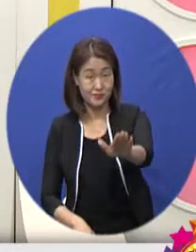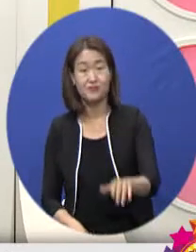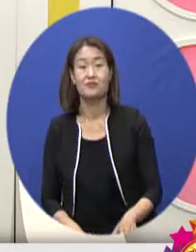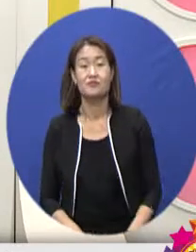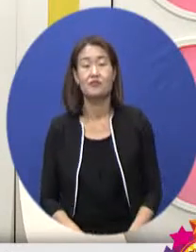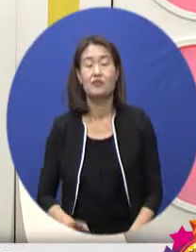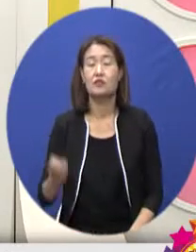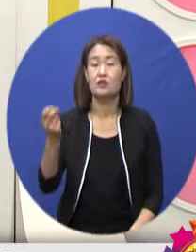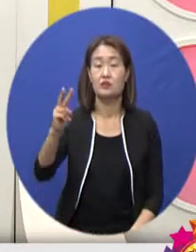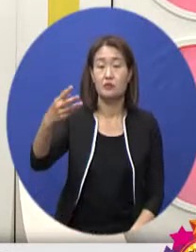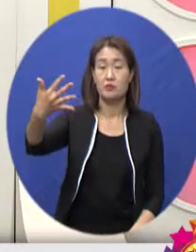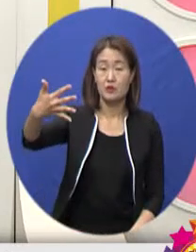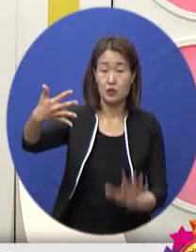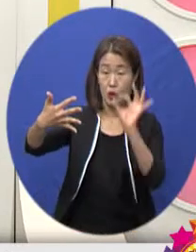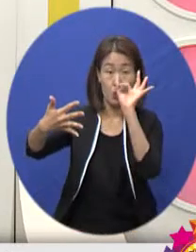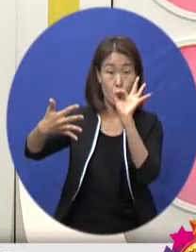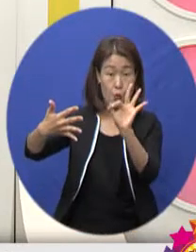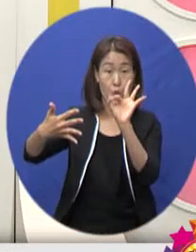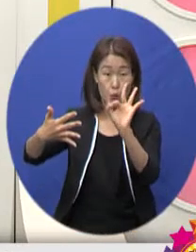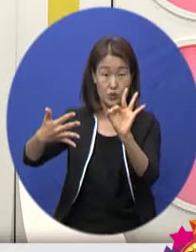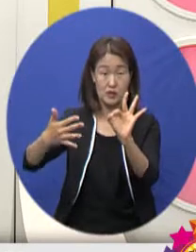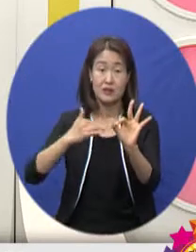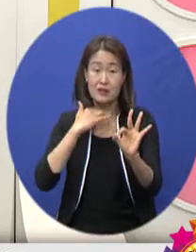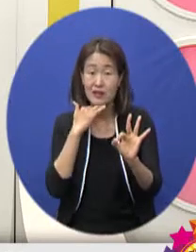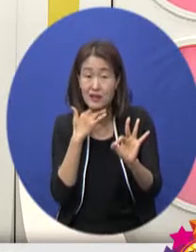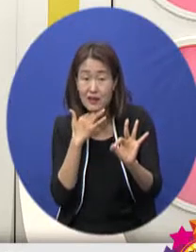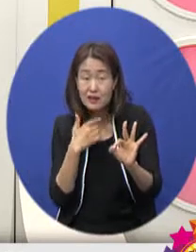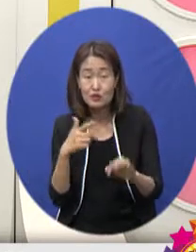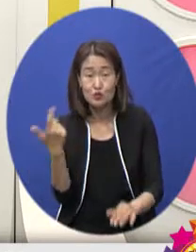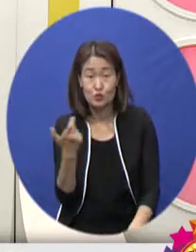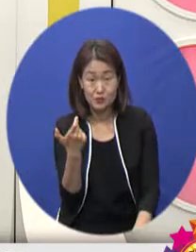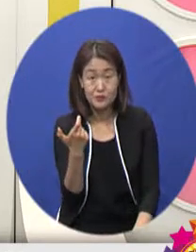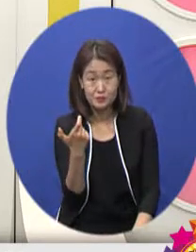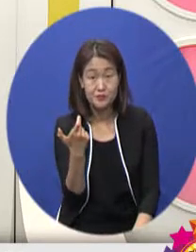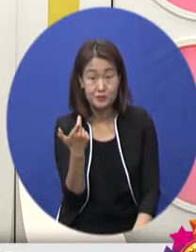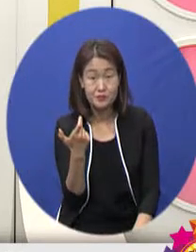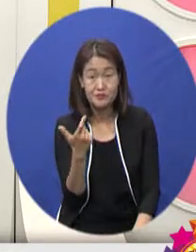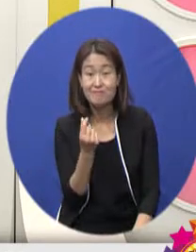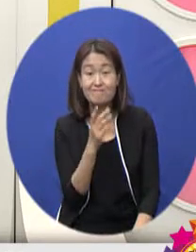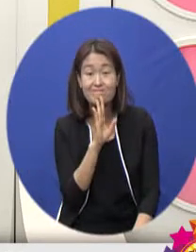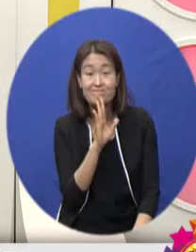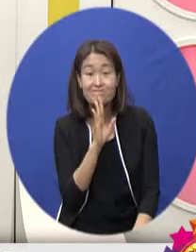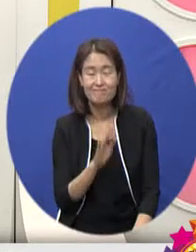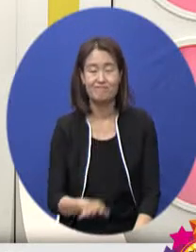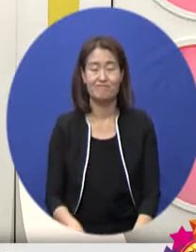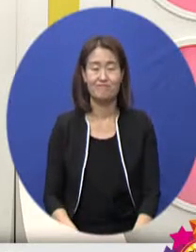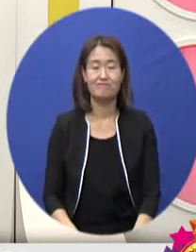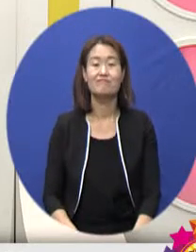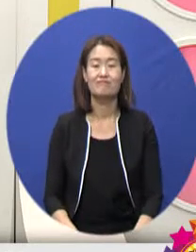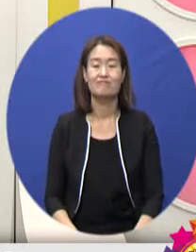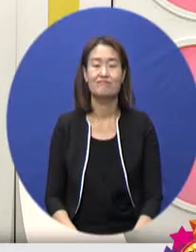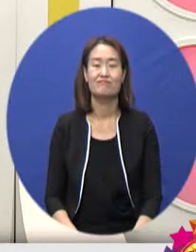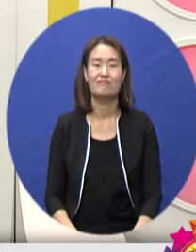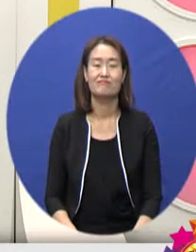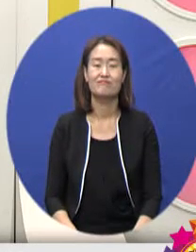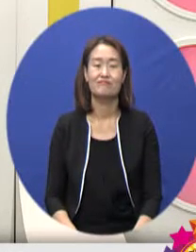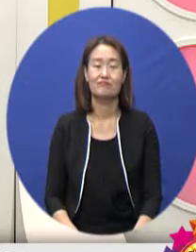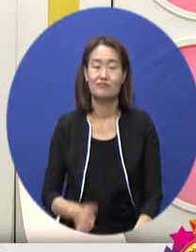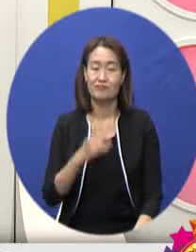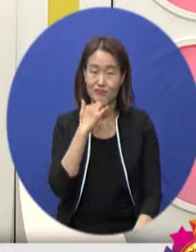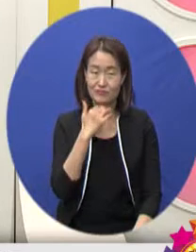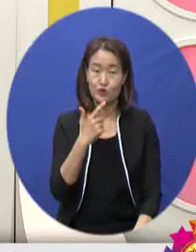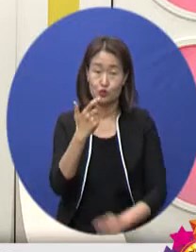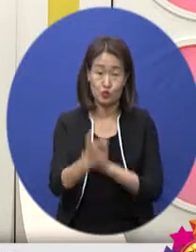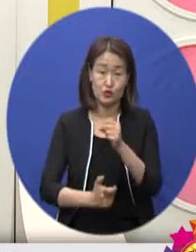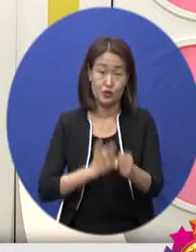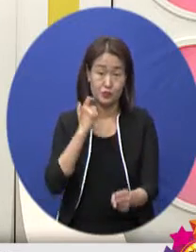그 TV 보니까 그 나이가 연세가 60으로 나오셨네요. 예예예 예, 예. 그렇습니다. 그 지금 60